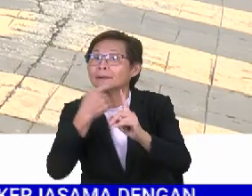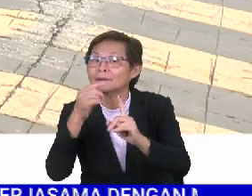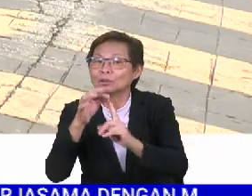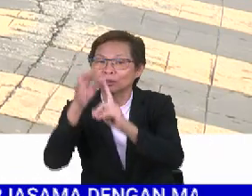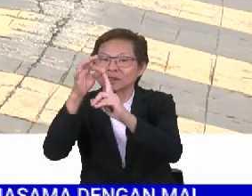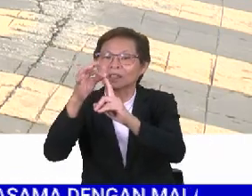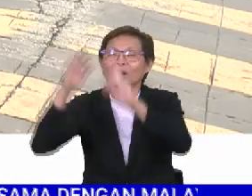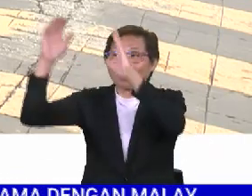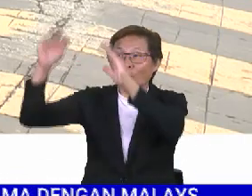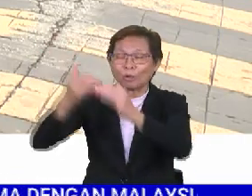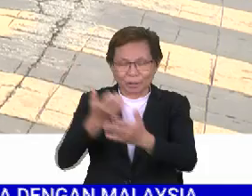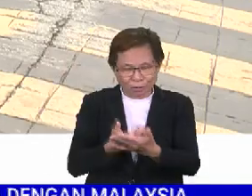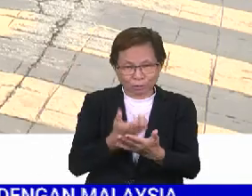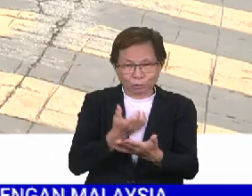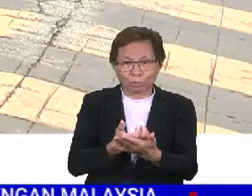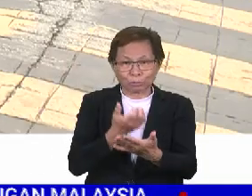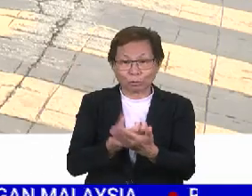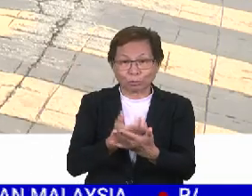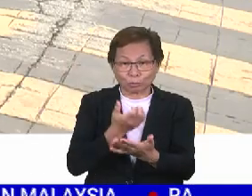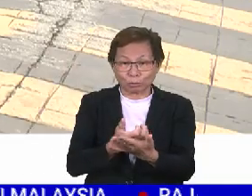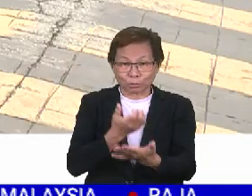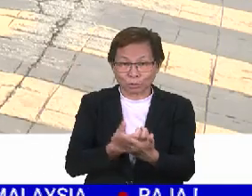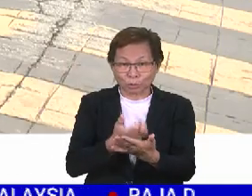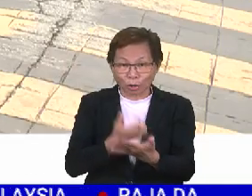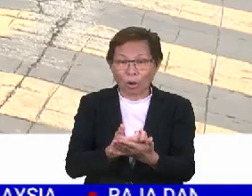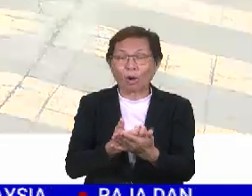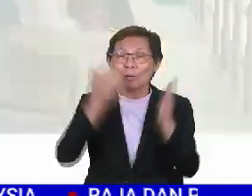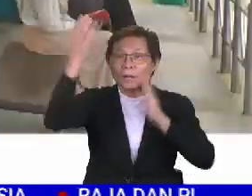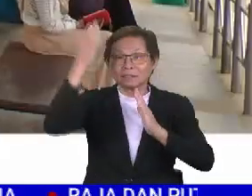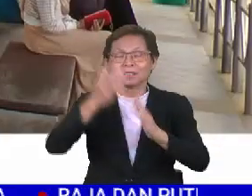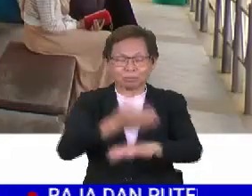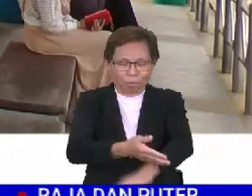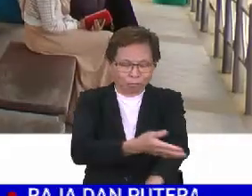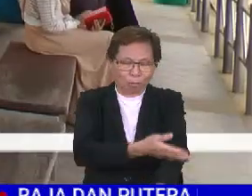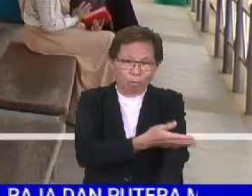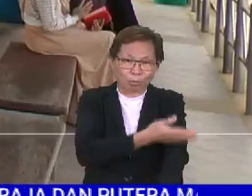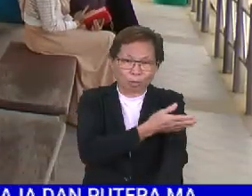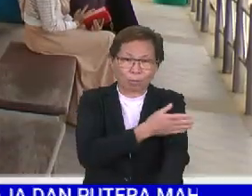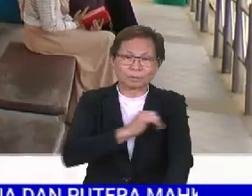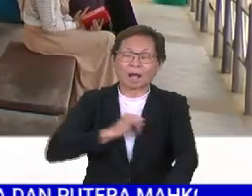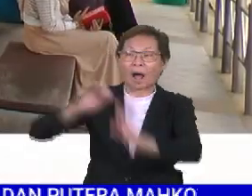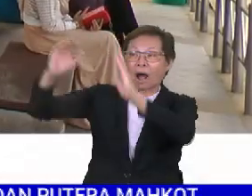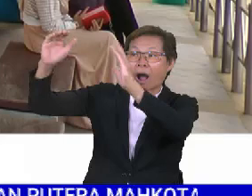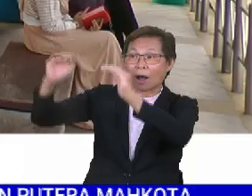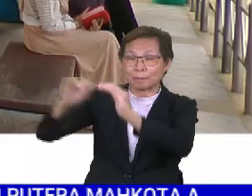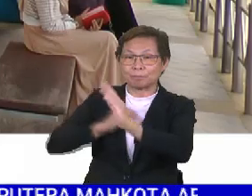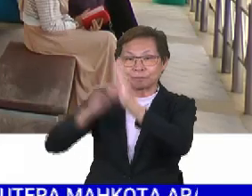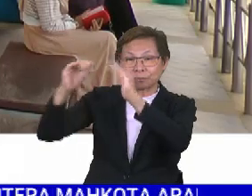dan semoga ekonomi kita sendiri pun akan makin bertambah baik. Saya berharap dia beliau